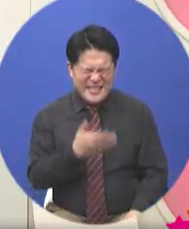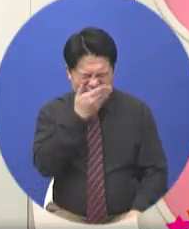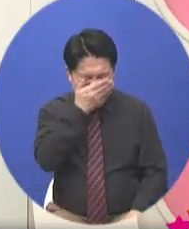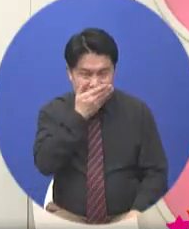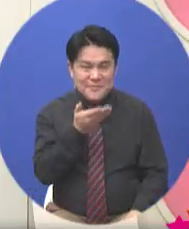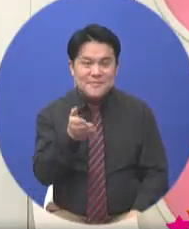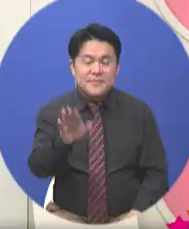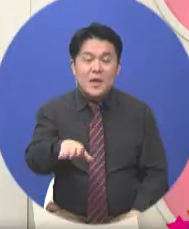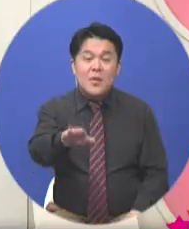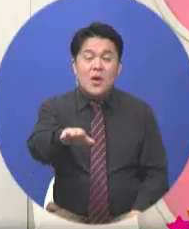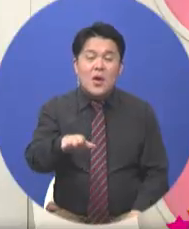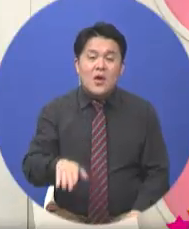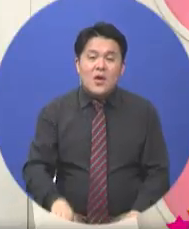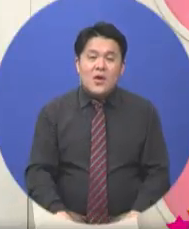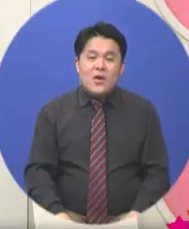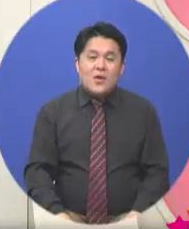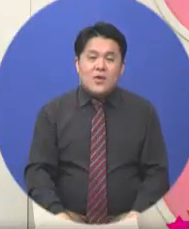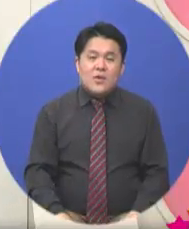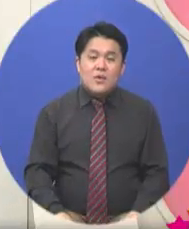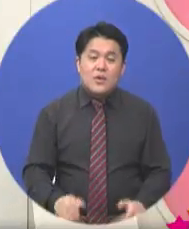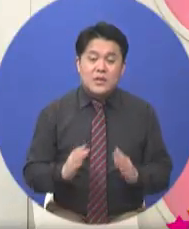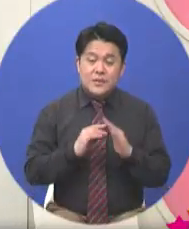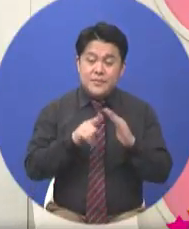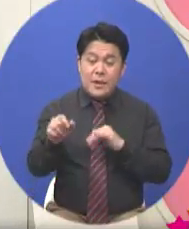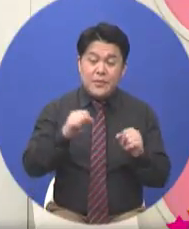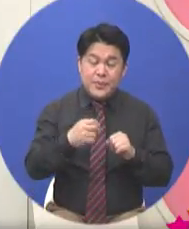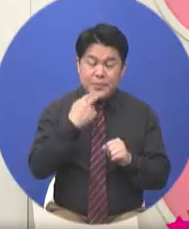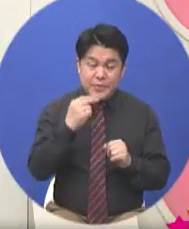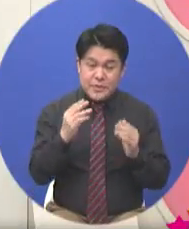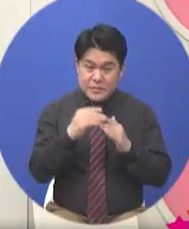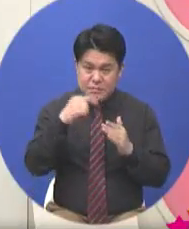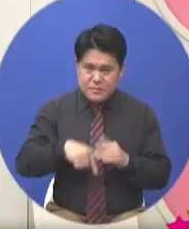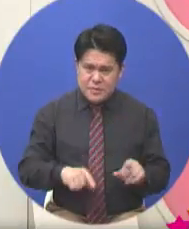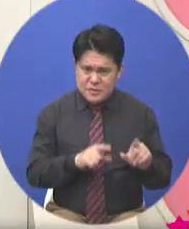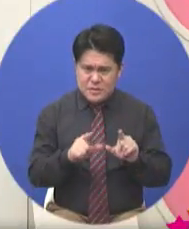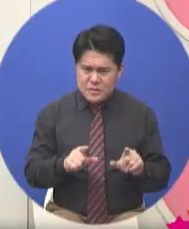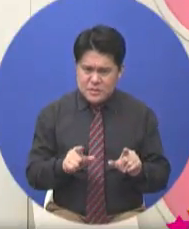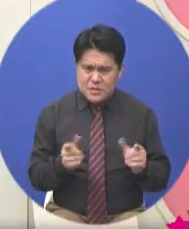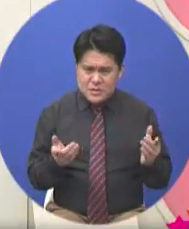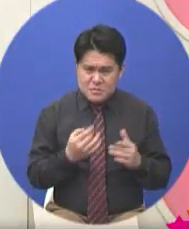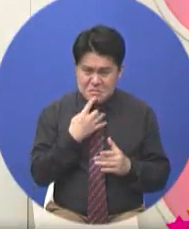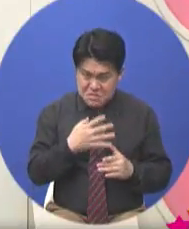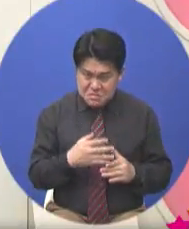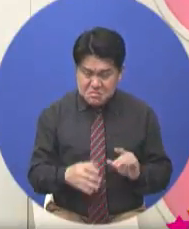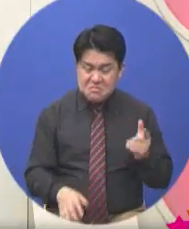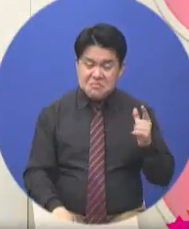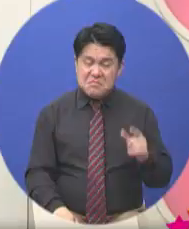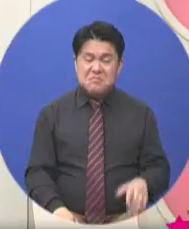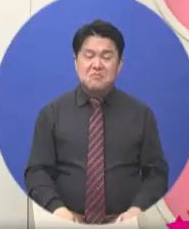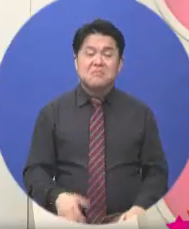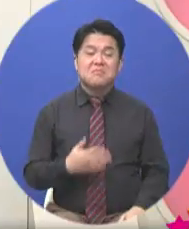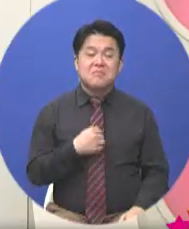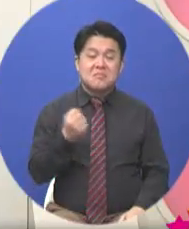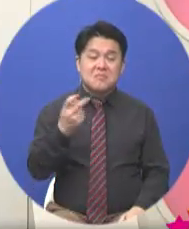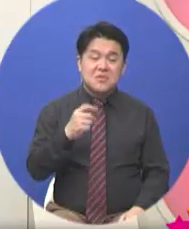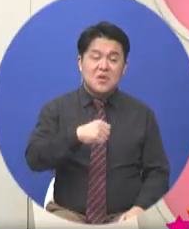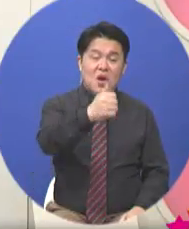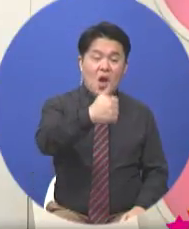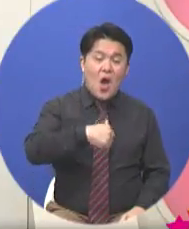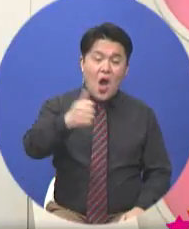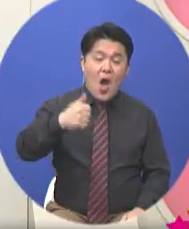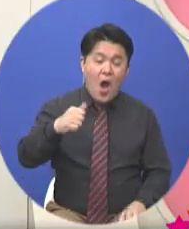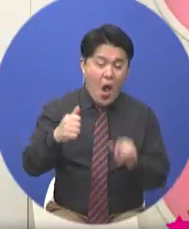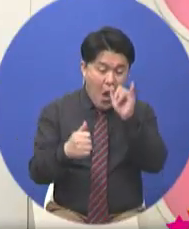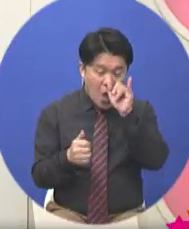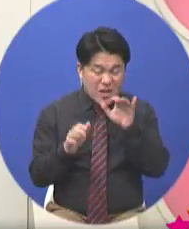그래요. 그냥 어디 외부 활동 안 하시고 살림만 하십니까? 아니요. 자주 다니는데 요즘에는